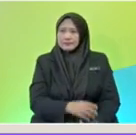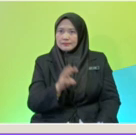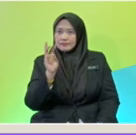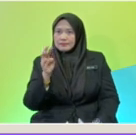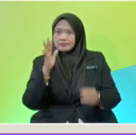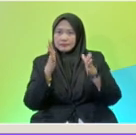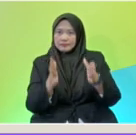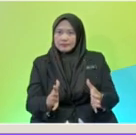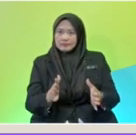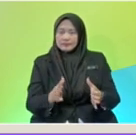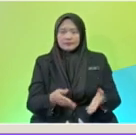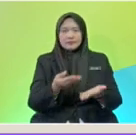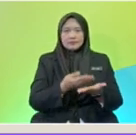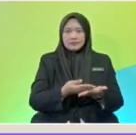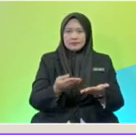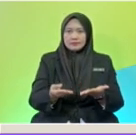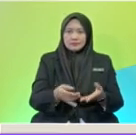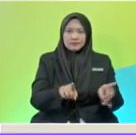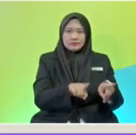banyak oke